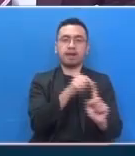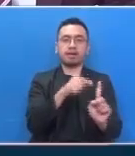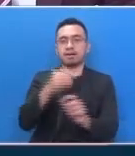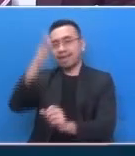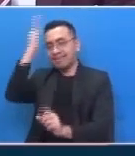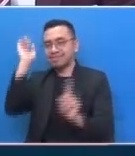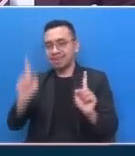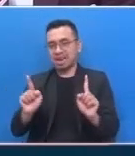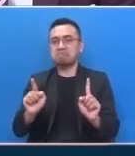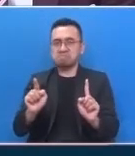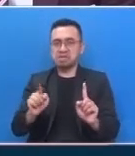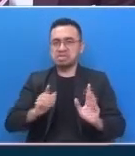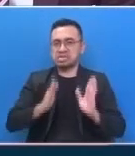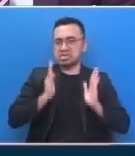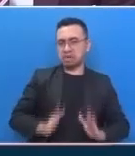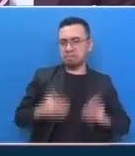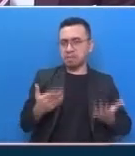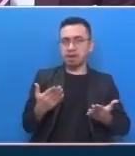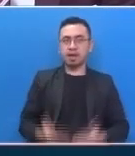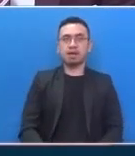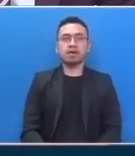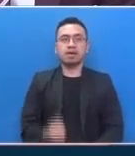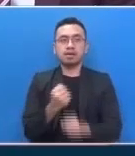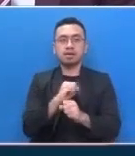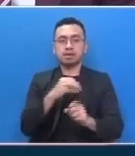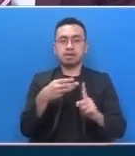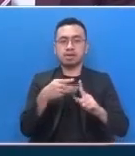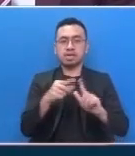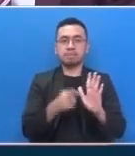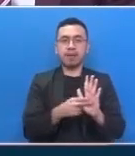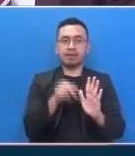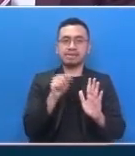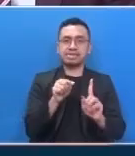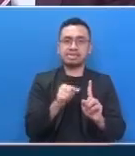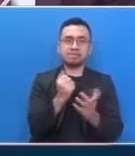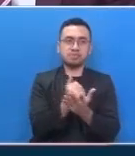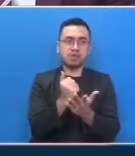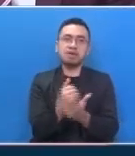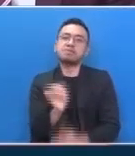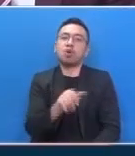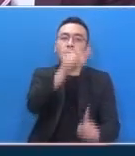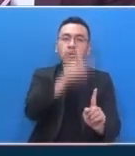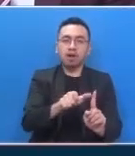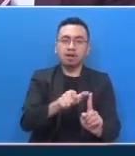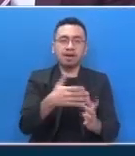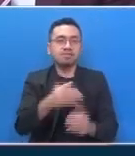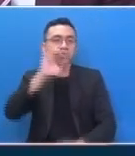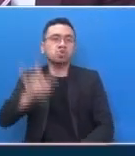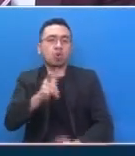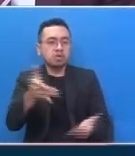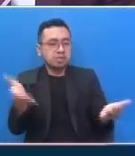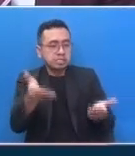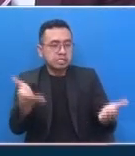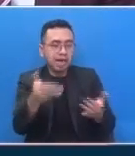karena suka atau tidak Ganjar ini kan image-nya adalah orang yang diendor oleh Pak Jokowi dalam beberapa kali kesempatan dan sering dianggap sebagai penerus